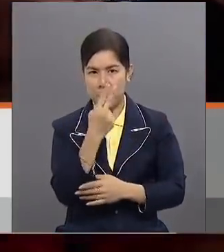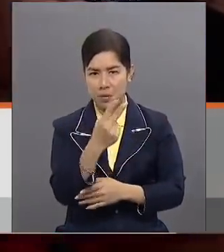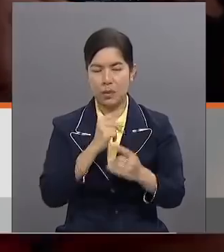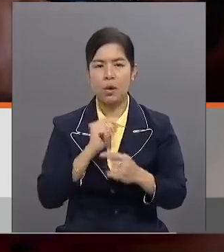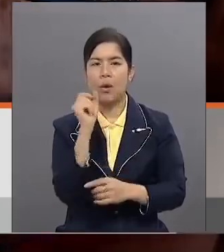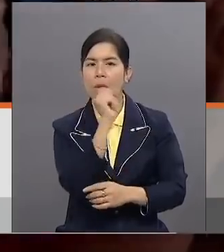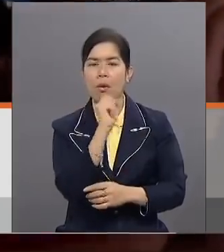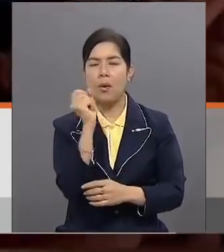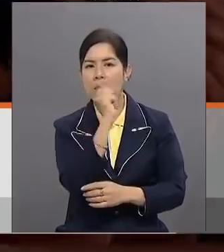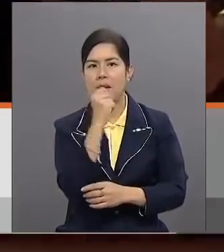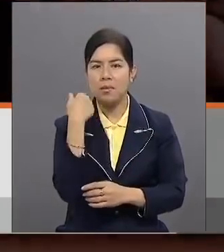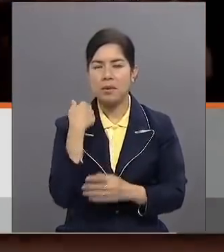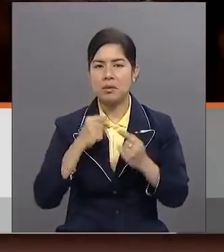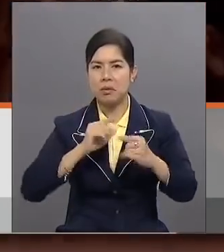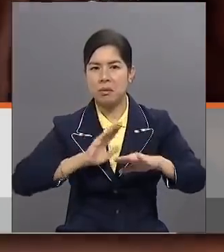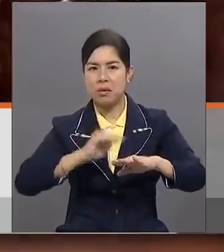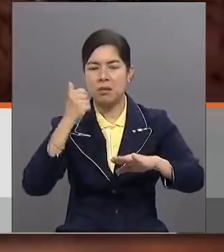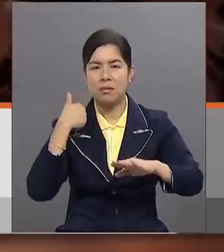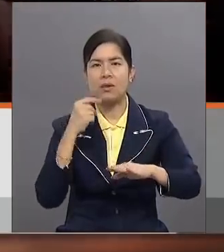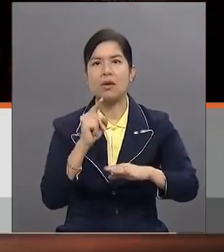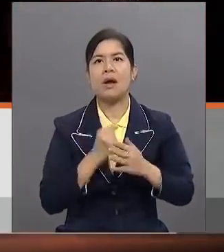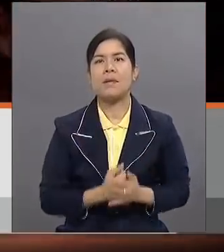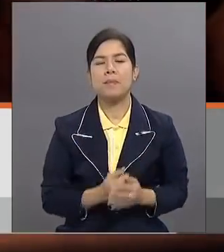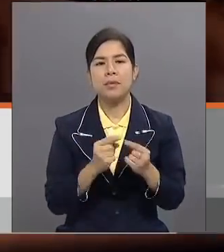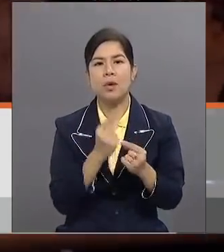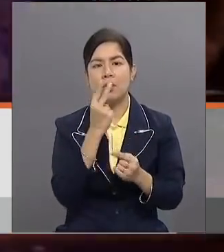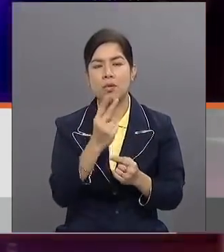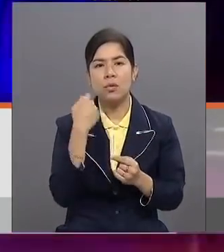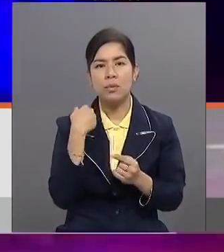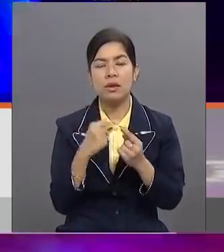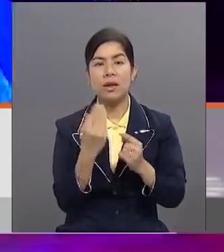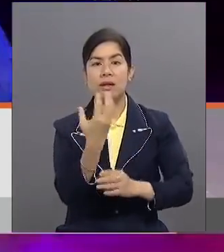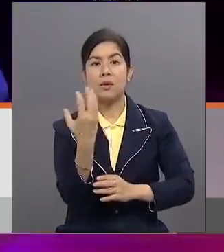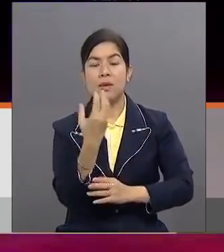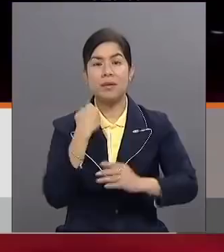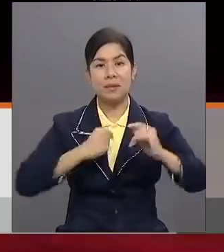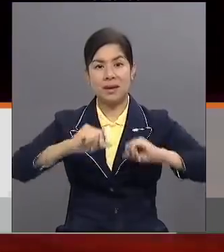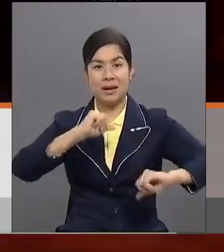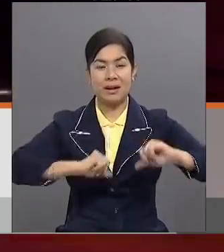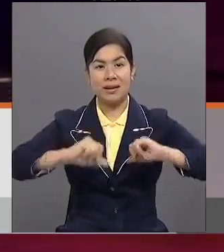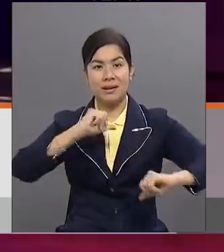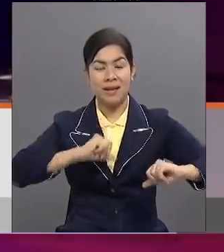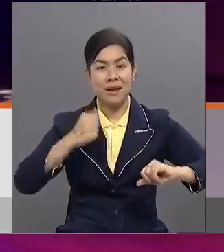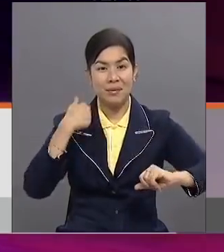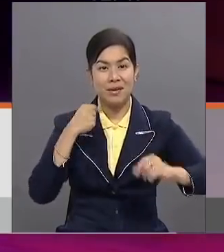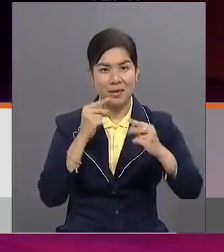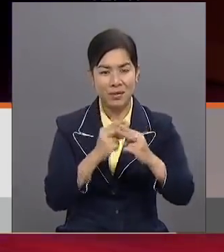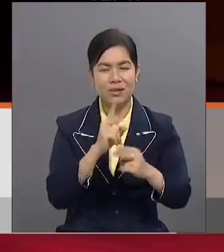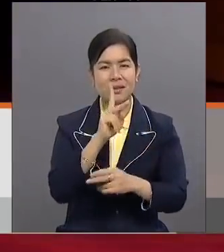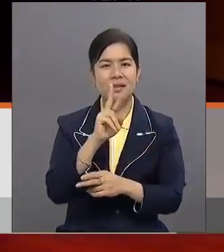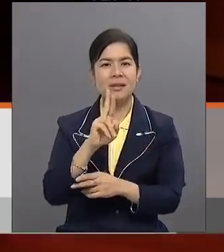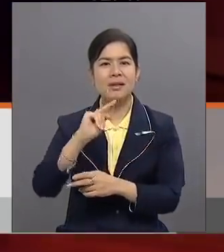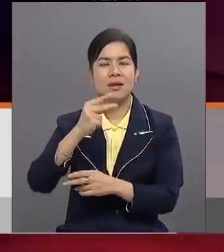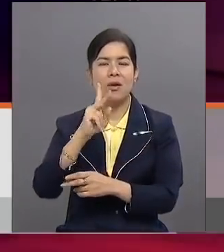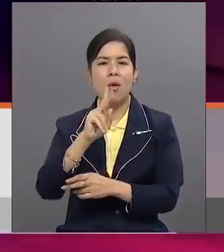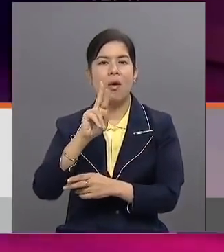งฝีมือด้านการร้องเพลงบ้างหลังจากเห็นหน้าเห็นตากันในจอแก้วจากบทลูกชายของเรนูในละครกรกรรมกว่าจะออกมาเป๊ะอย่